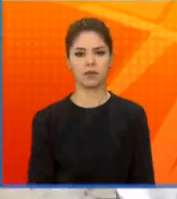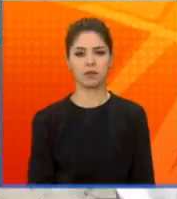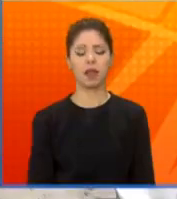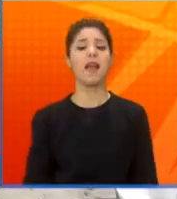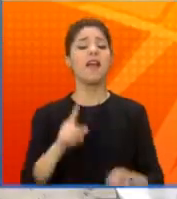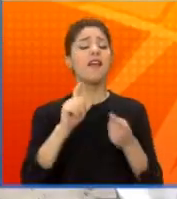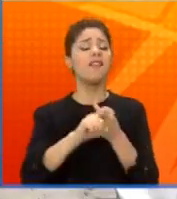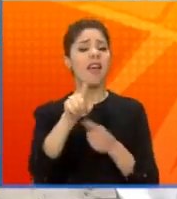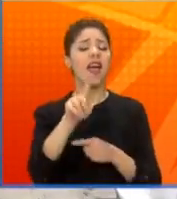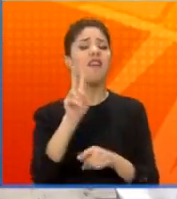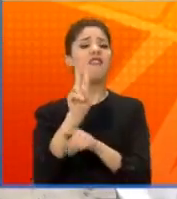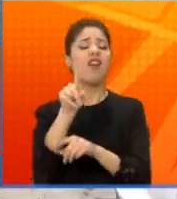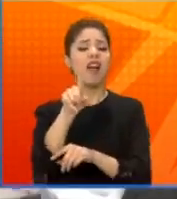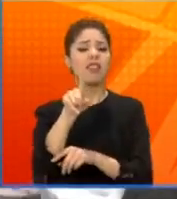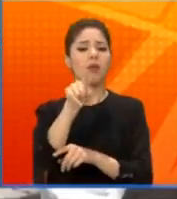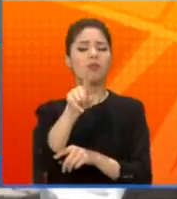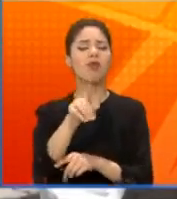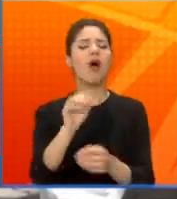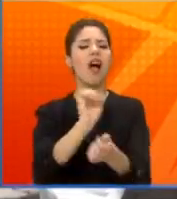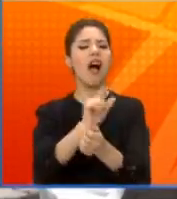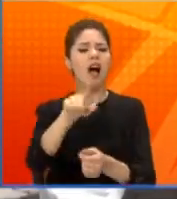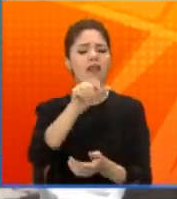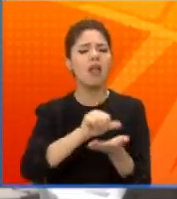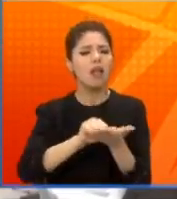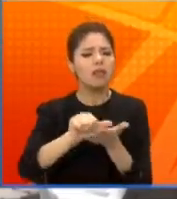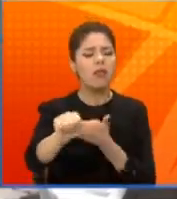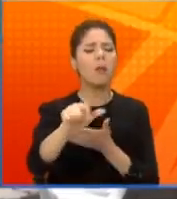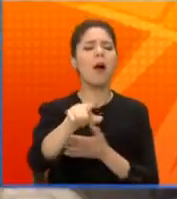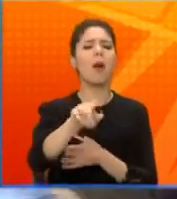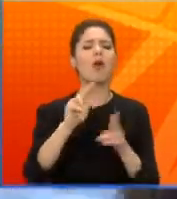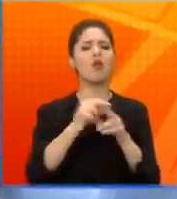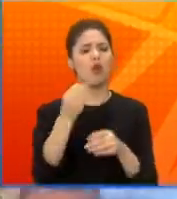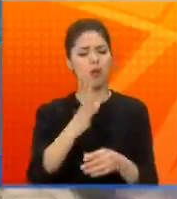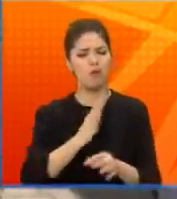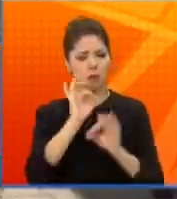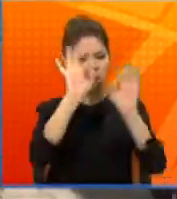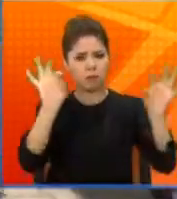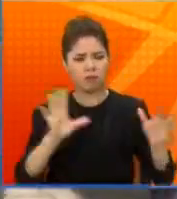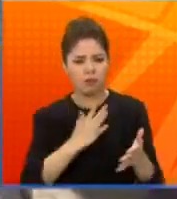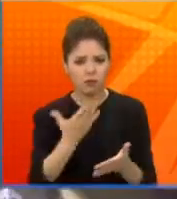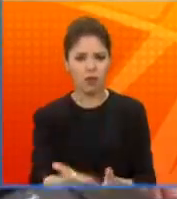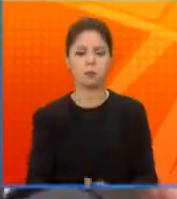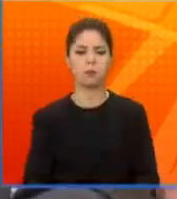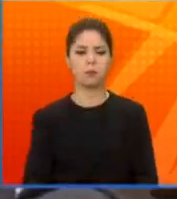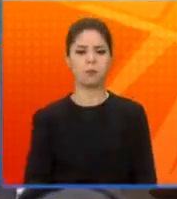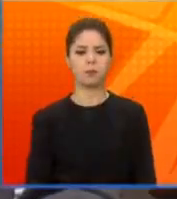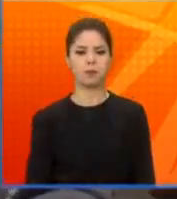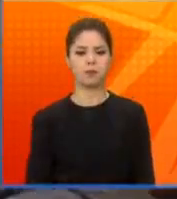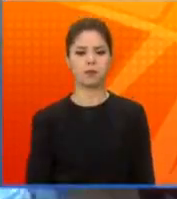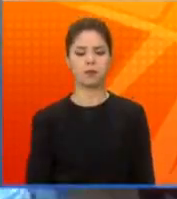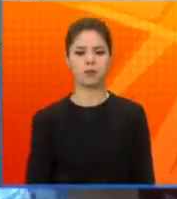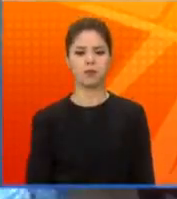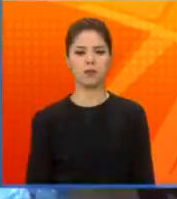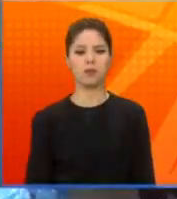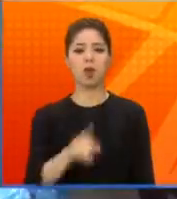Ve Van, 14 kişilik Gülçınar ailesinin tamamı virüsün pençesine düşmüştü. Hastalık babam İstanbul'dan geldi, oradan bulaştı